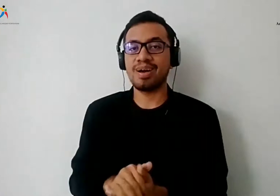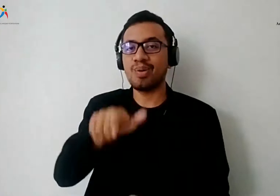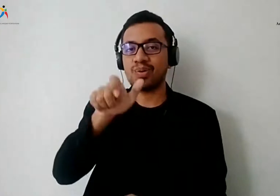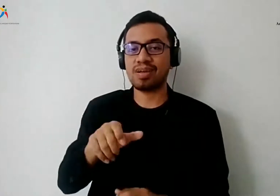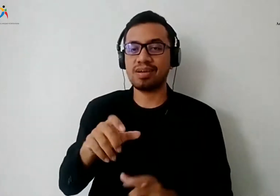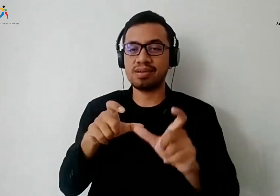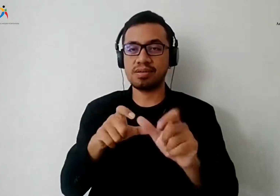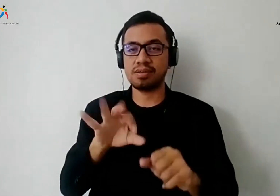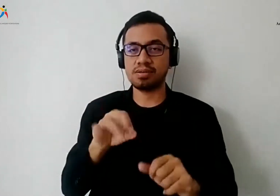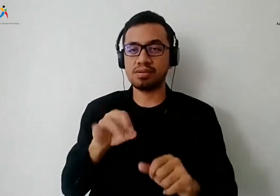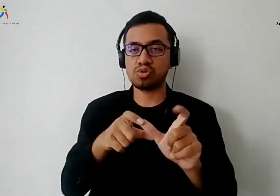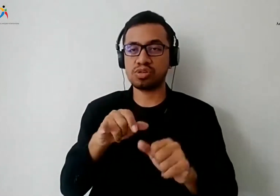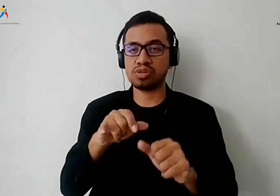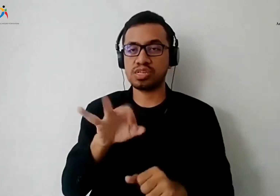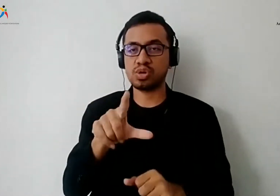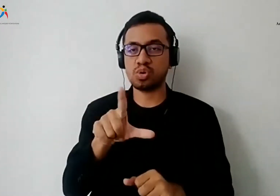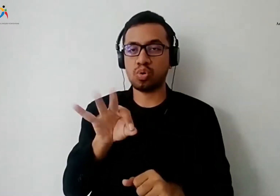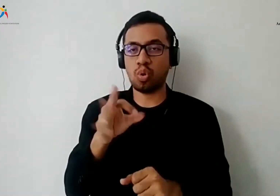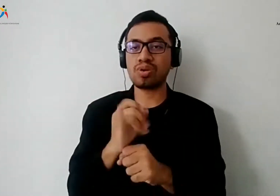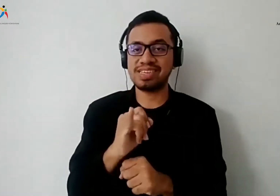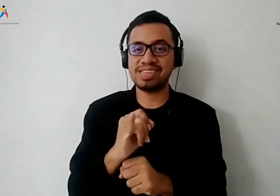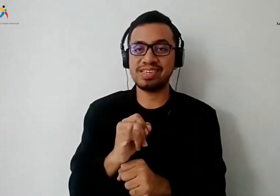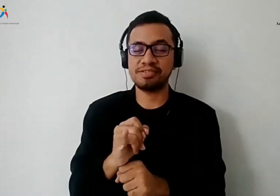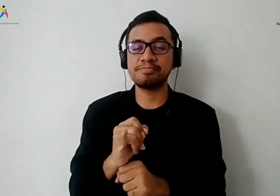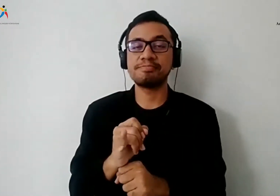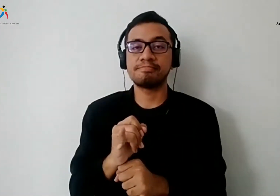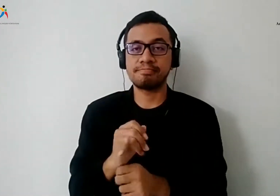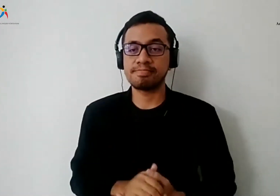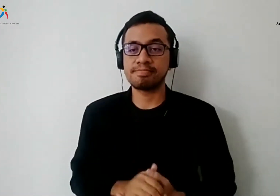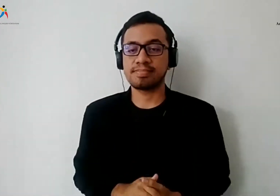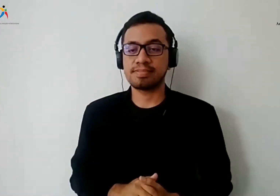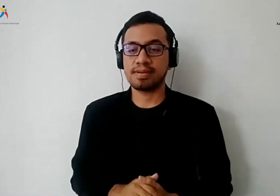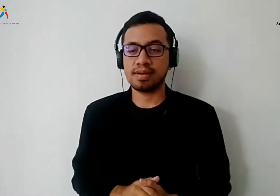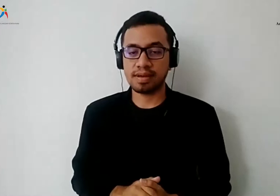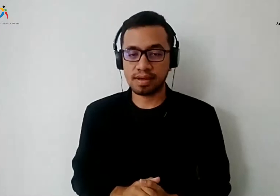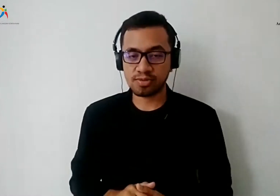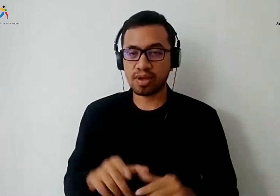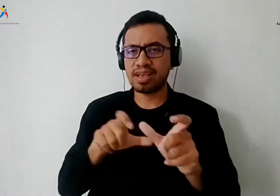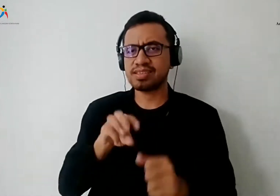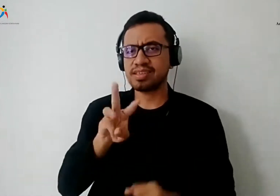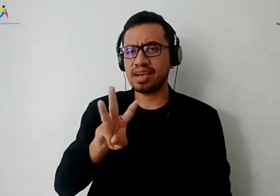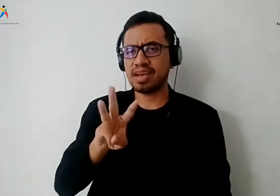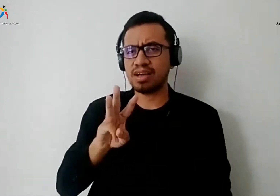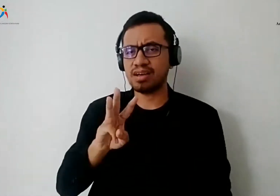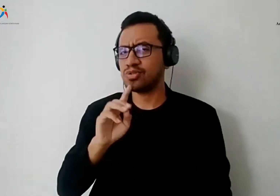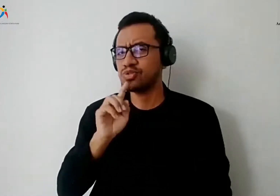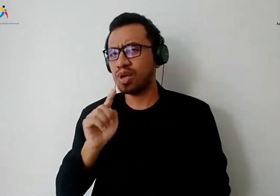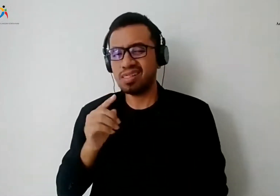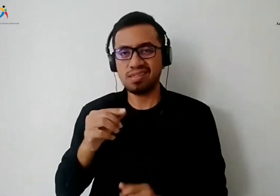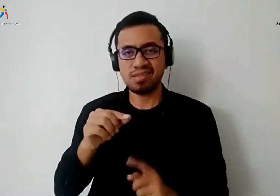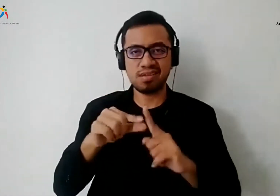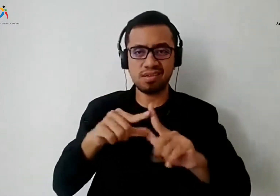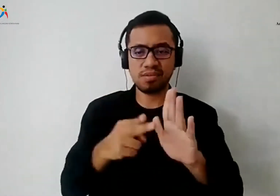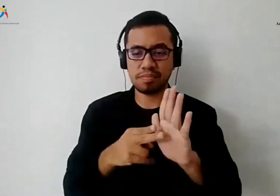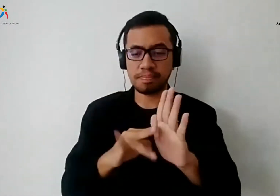Walaupun S3-nya itu di bidang urban planning, ya, urban and regional planning, tapi